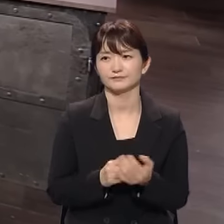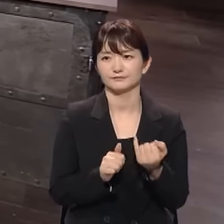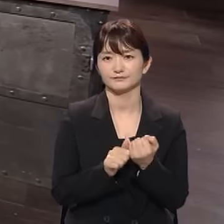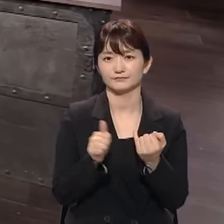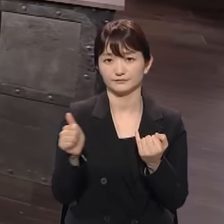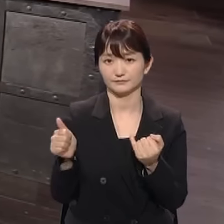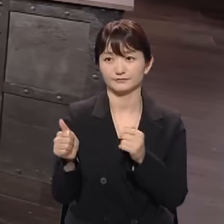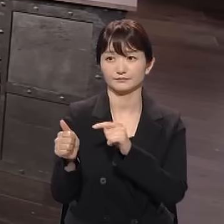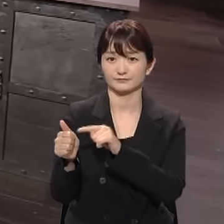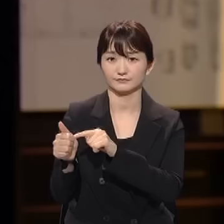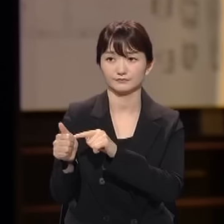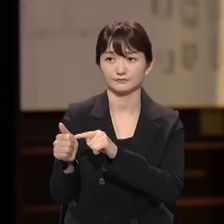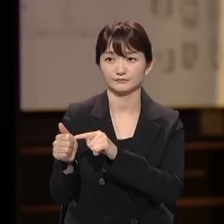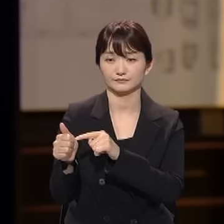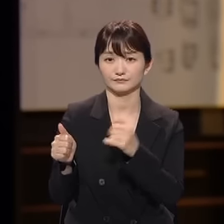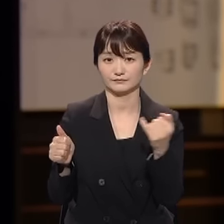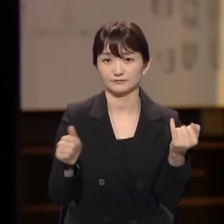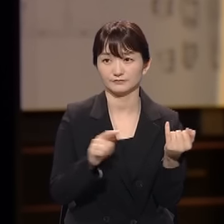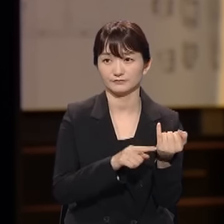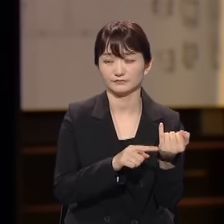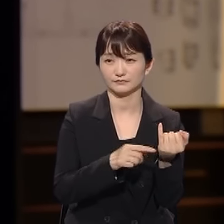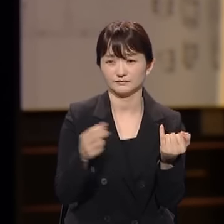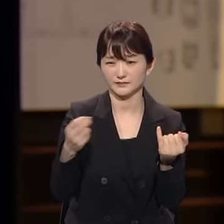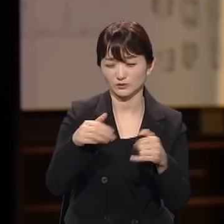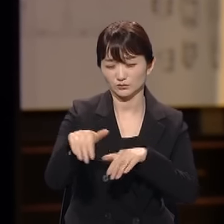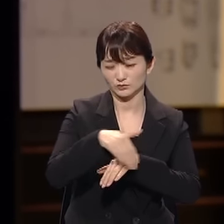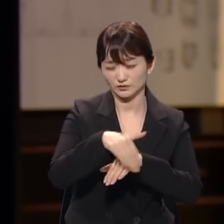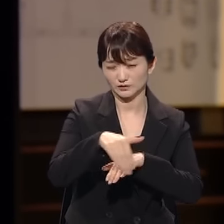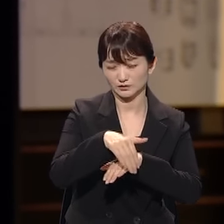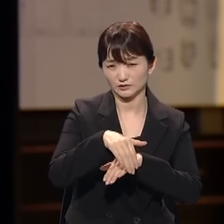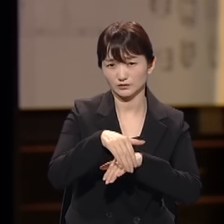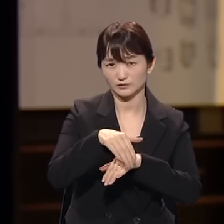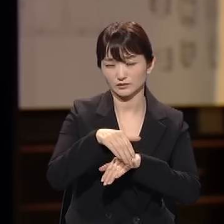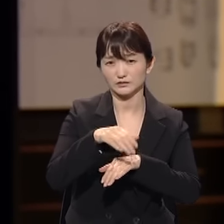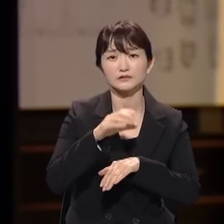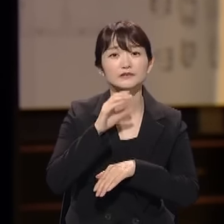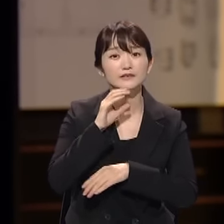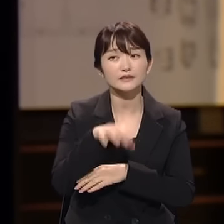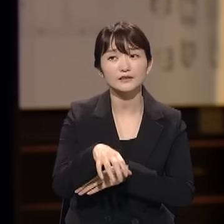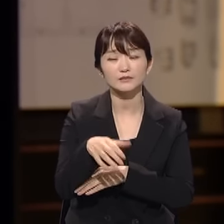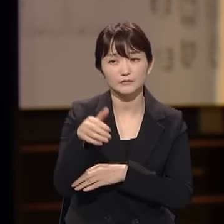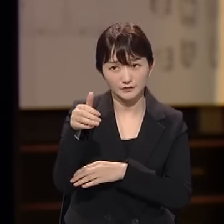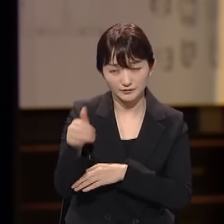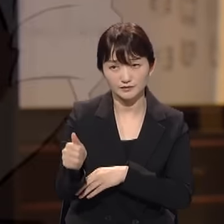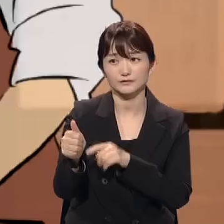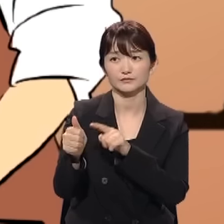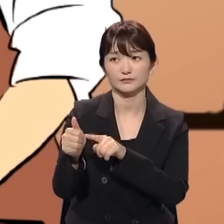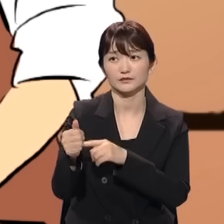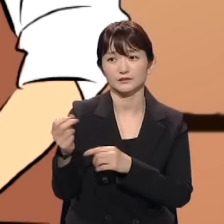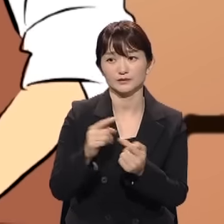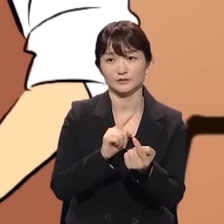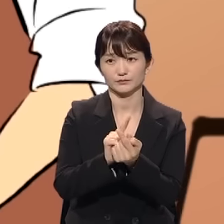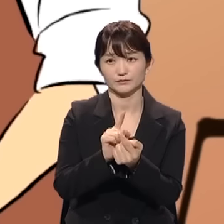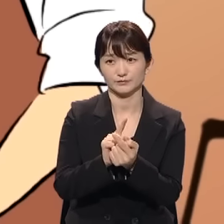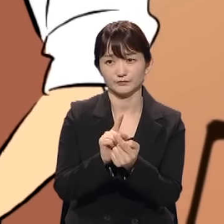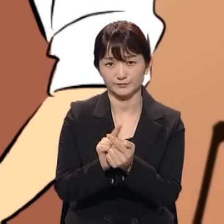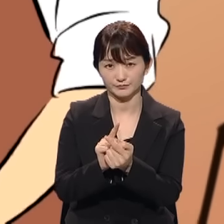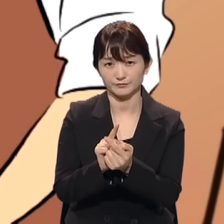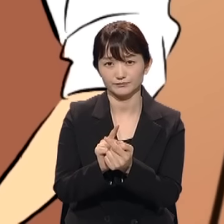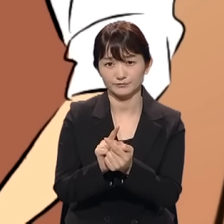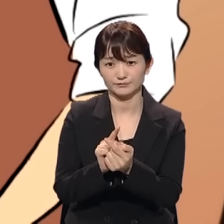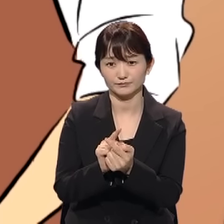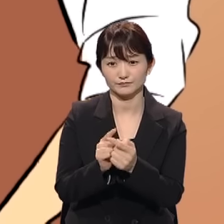남편은 사연자분이 자주 다니던 단골 카페 사장이었다라고 합니다. 그리고 뭐 단골이니까 자주 만나다 보니까 좀 이 뭐